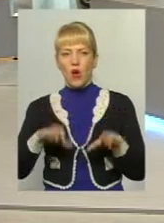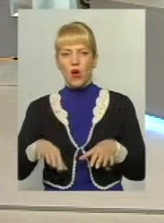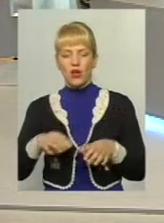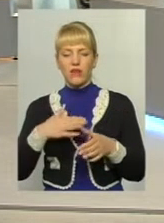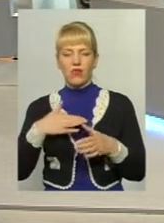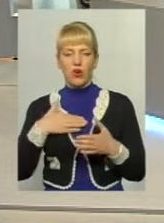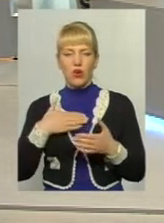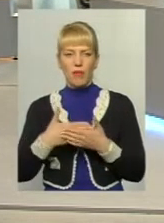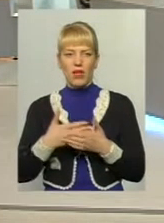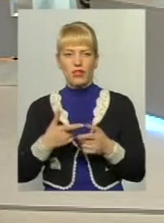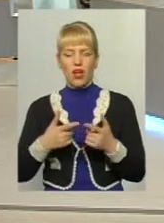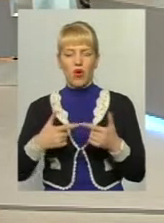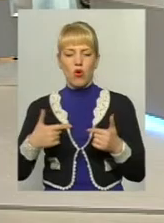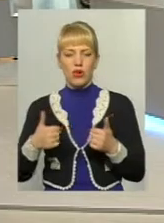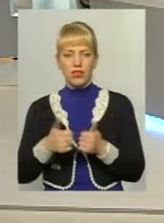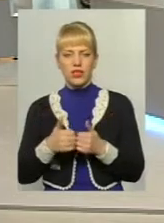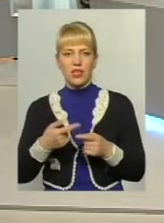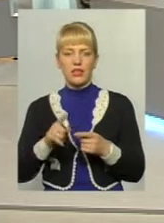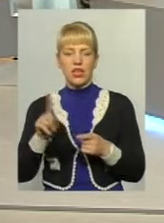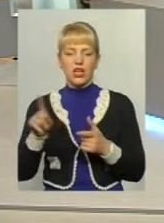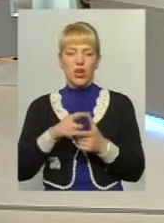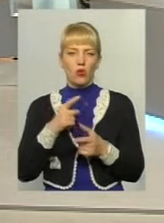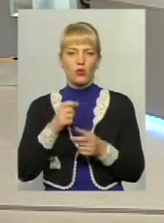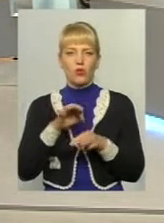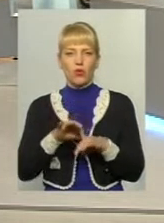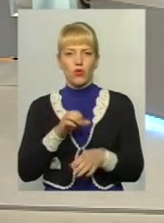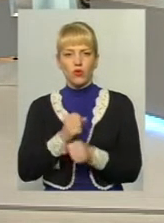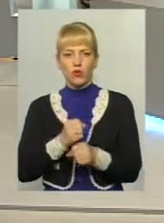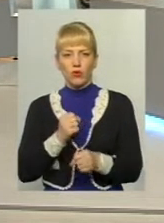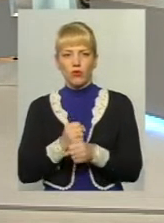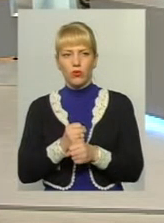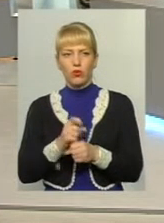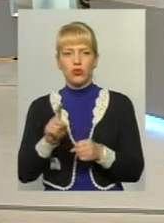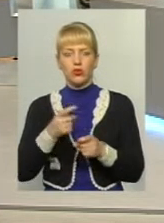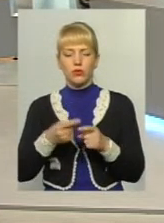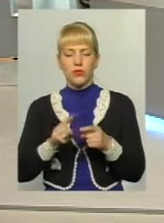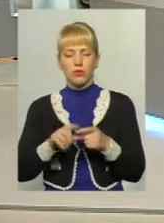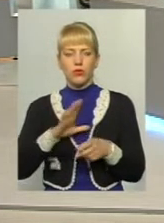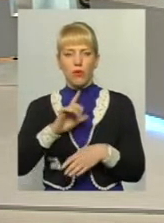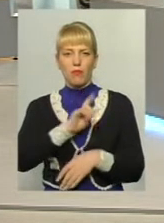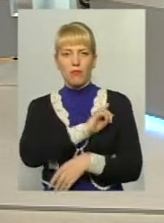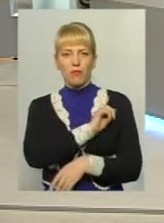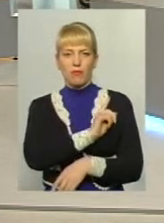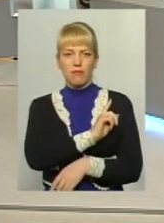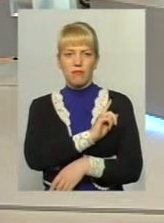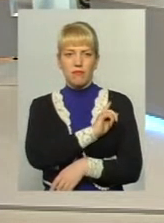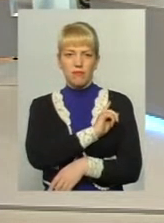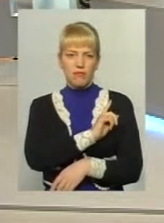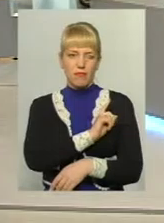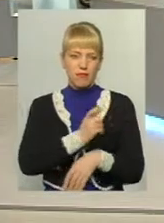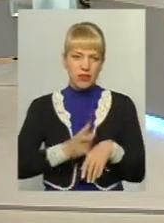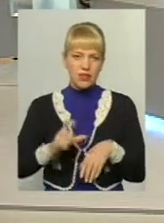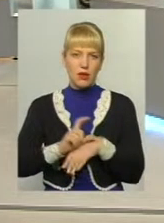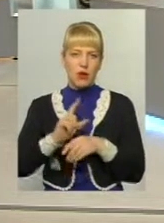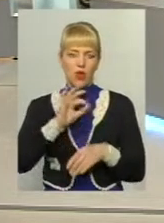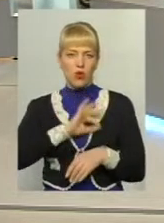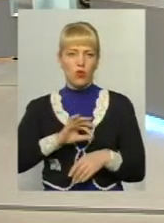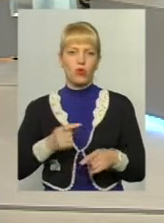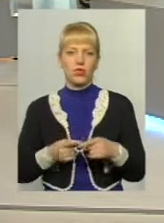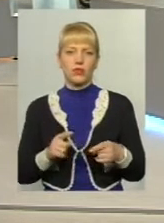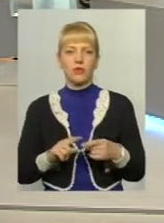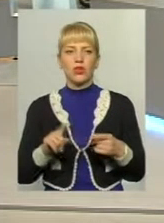питанням. До прикладу, чи можна допомогти тим, хто щойно створив ОСББ, чи хоче створити? От, наприклад, чи